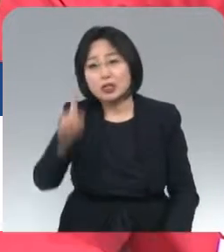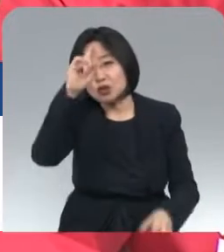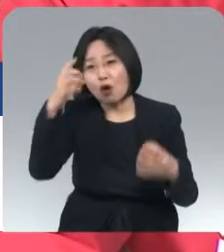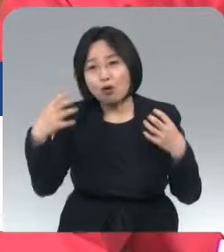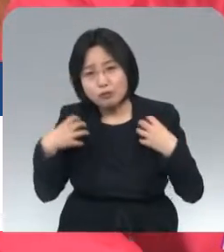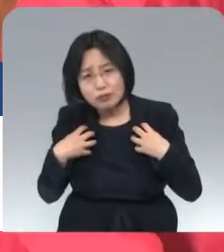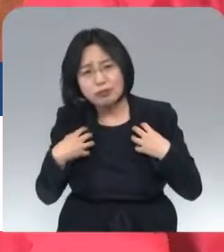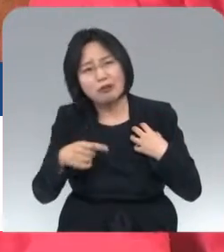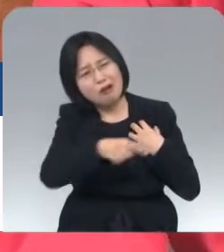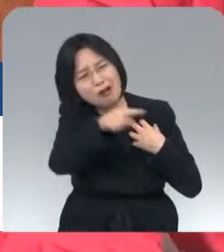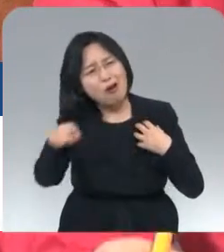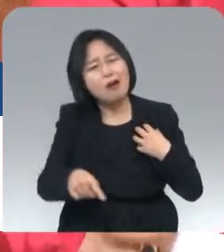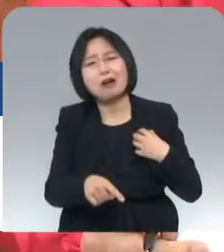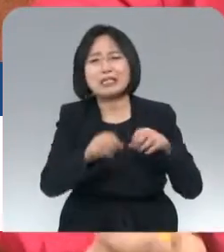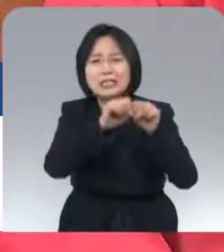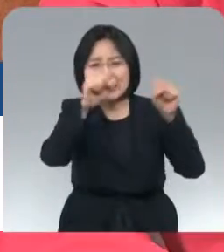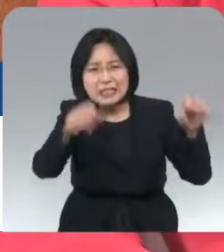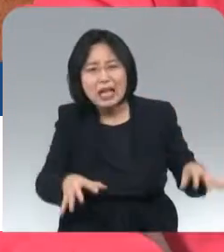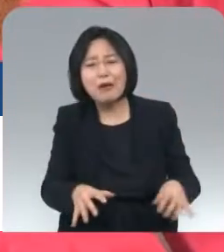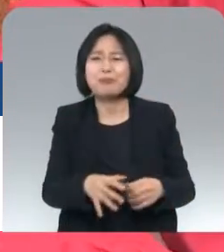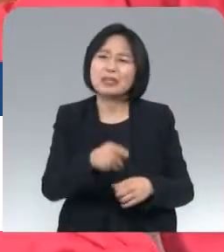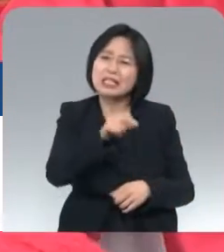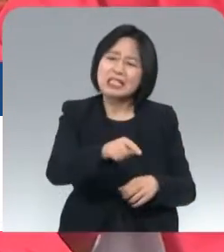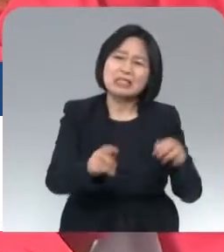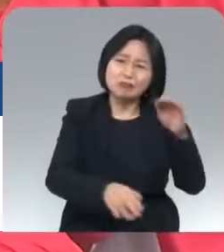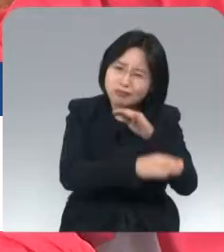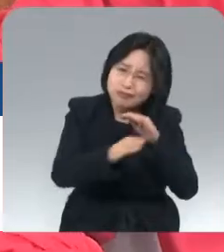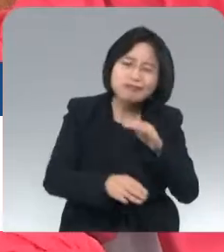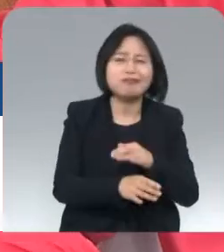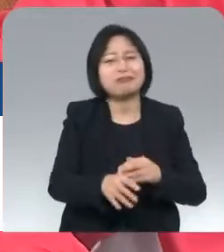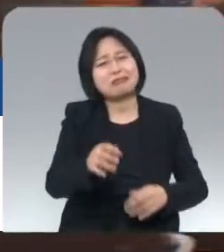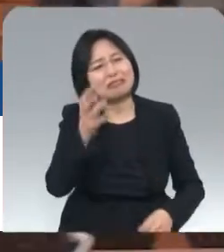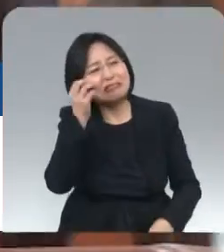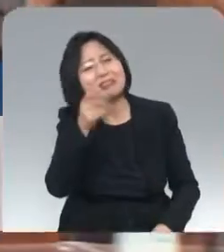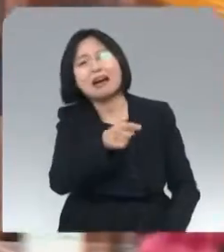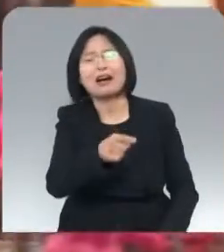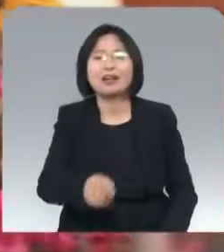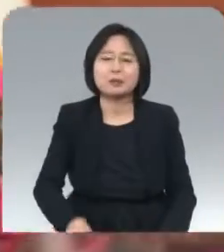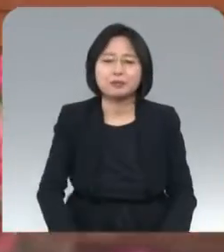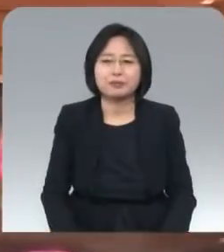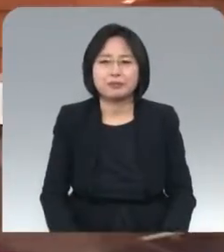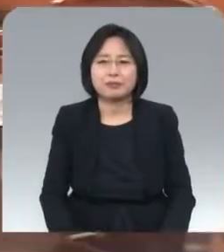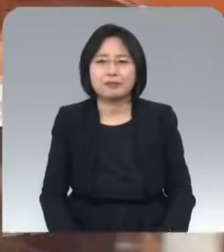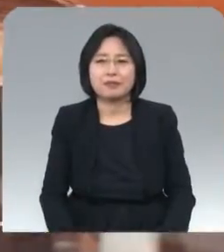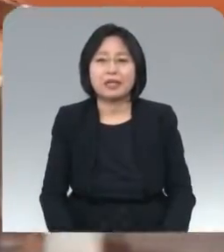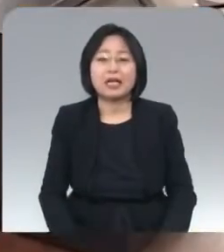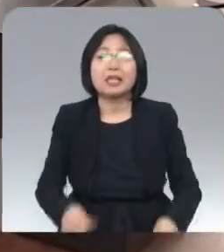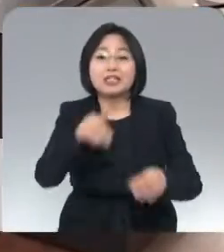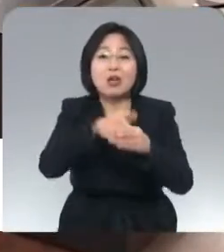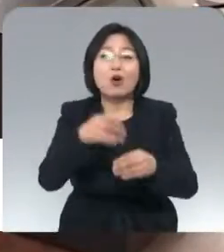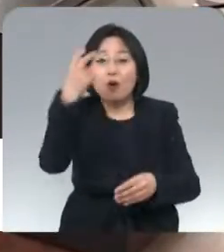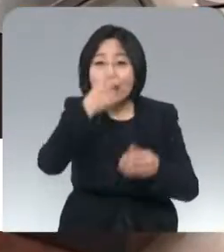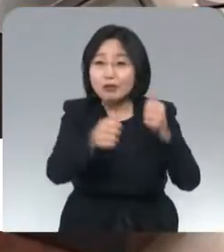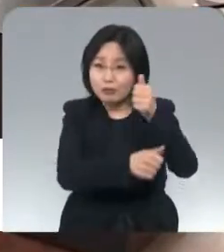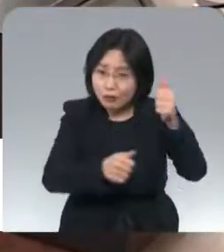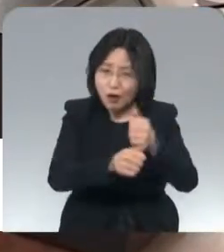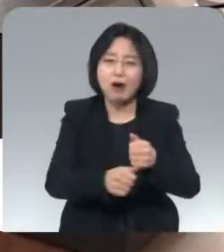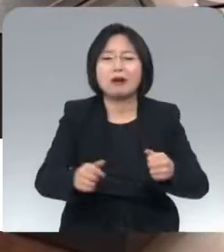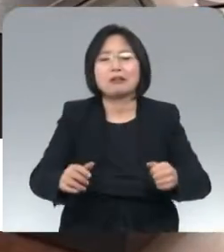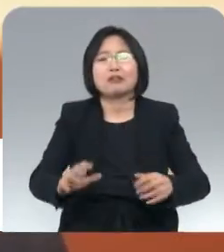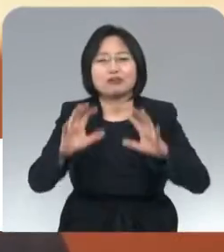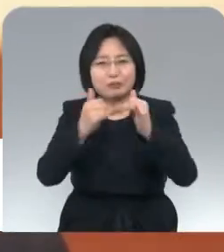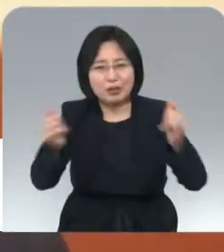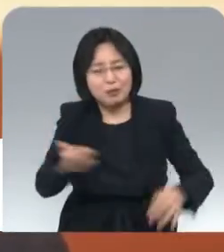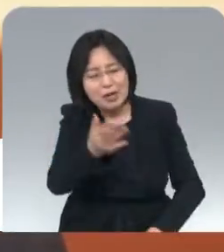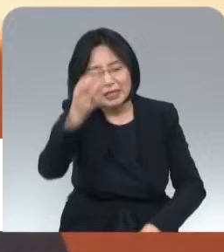시스템 자체가 역사상 유례가 없을 정도의 비정상입니다. 결국 선관위가 대국민 사과와 함께